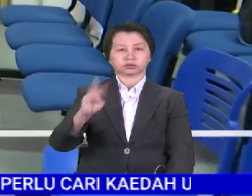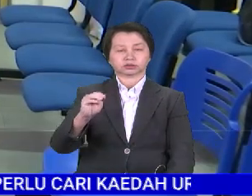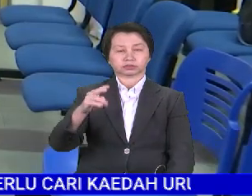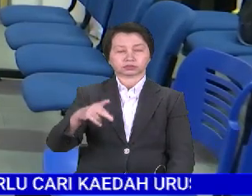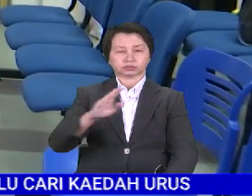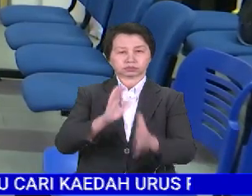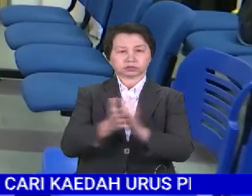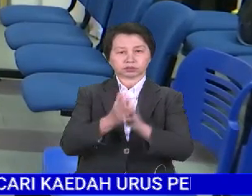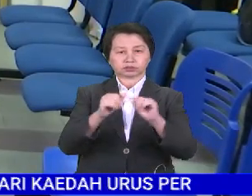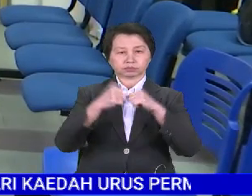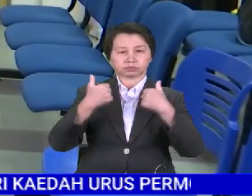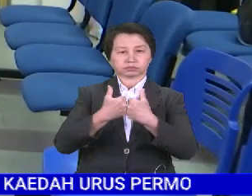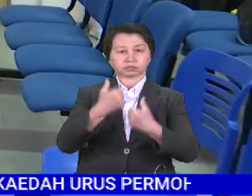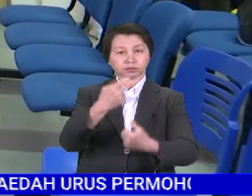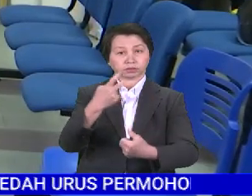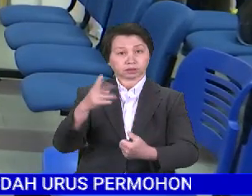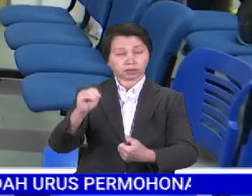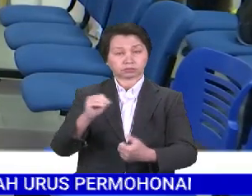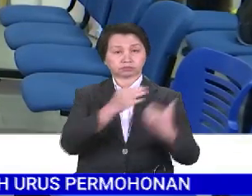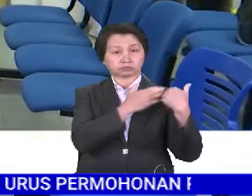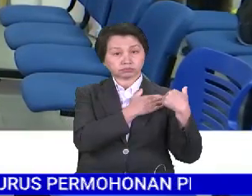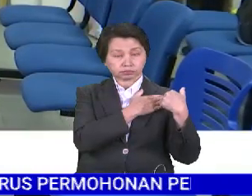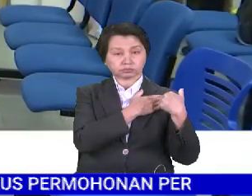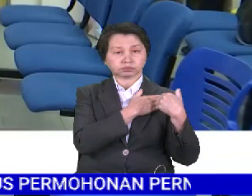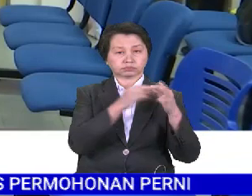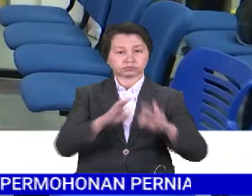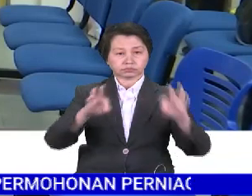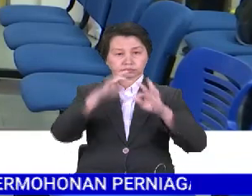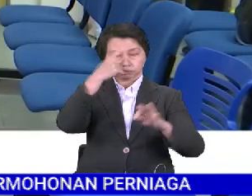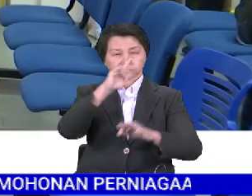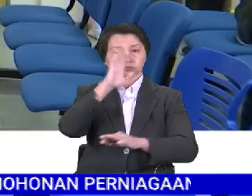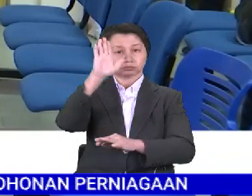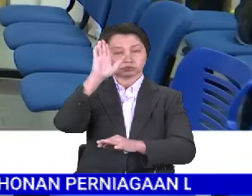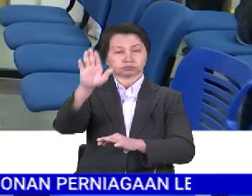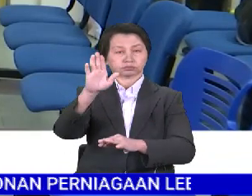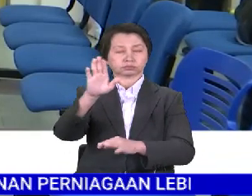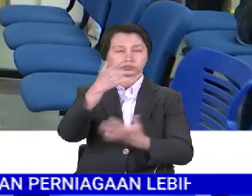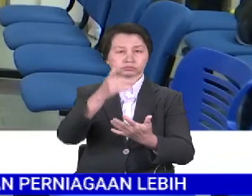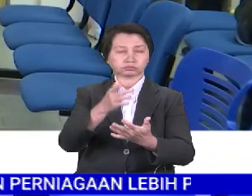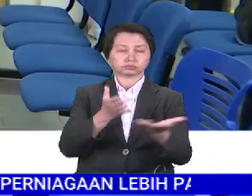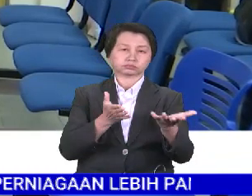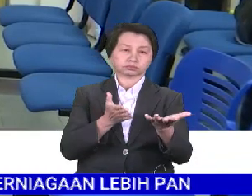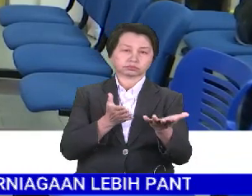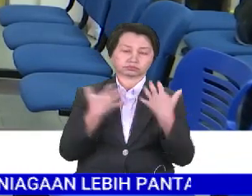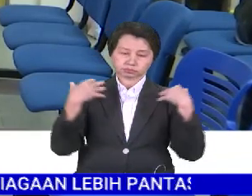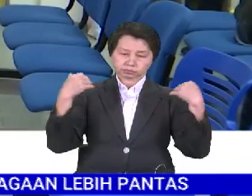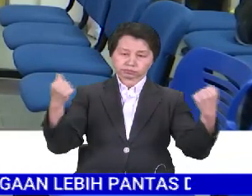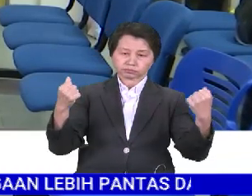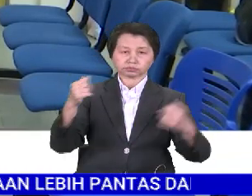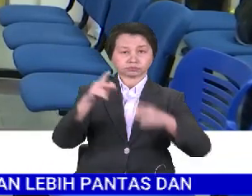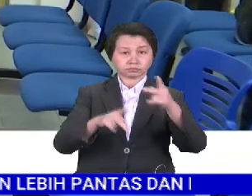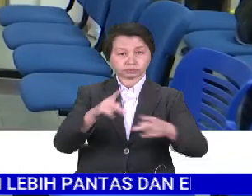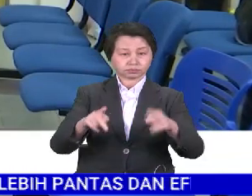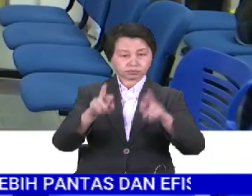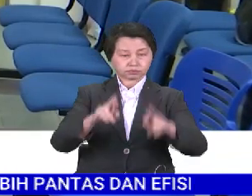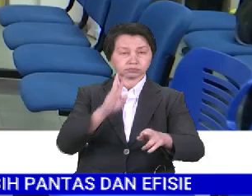menjadi agensi yang memainkan nadi penting bagi menjamin aspek kesihatan para penduduk terjejas